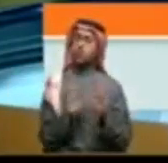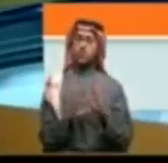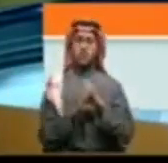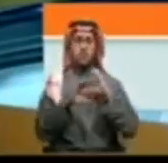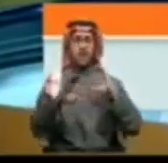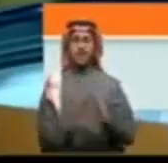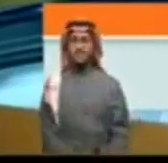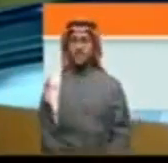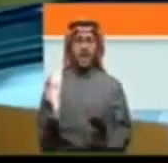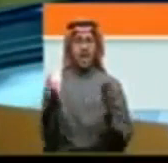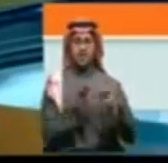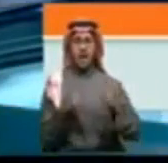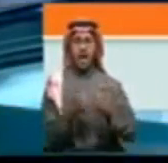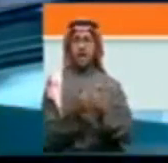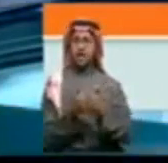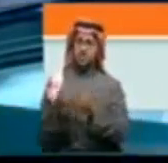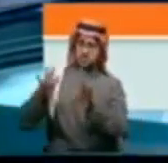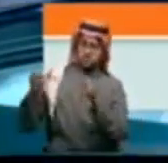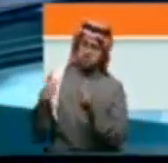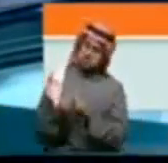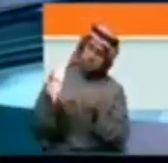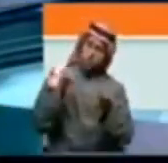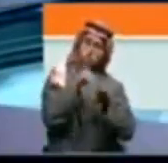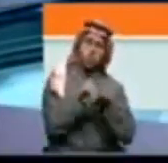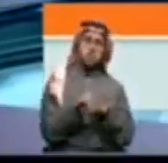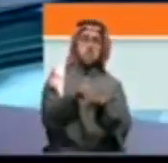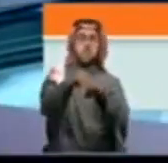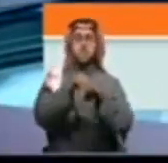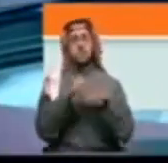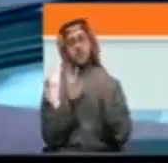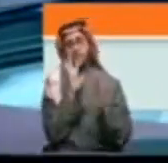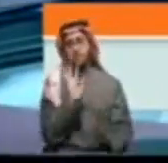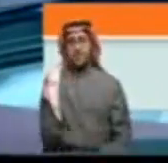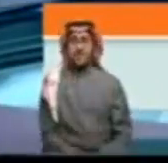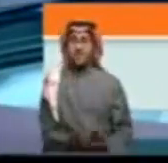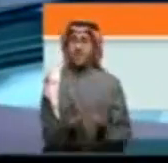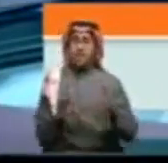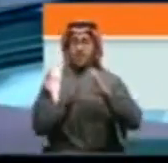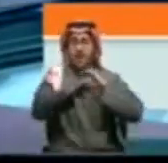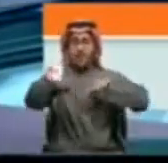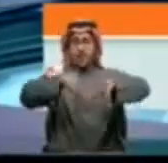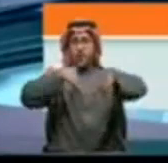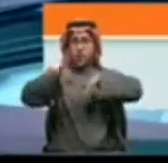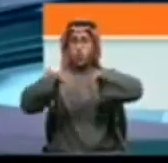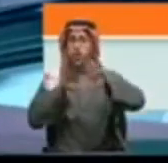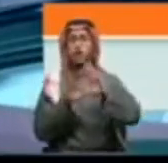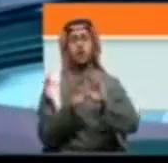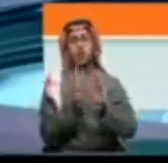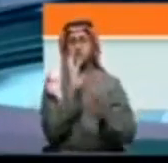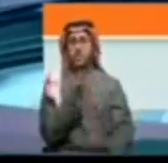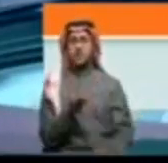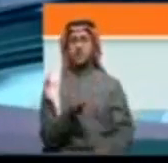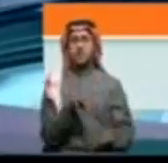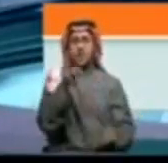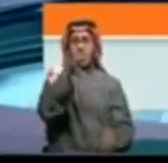للتوجه للجنادرية، حيث خصصت الهيئة مسارات محددة للحافلات من مواقع الانطلاق إلى موقف